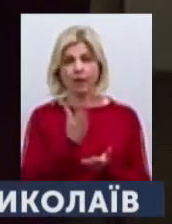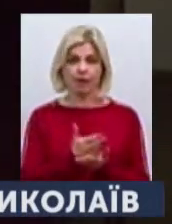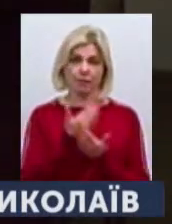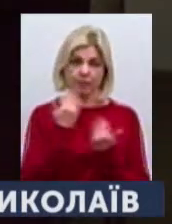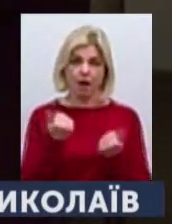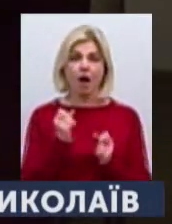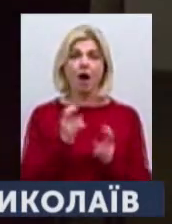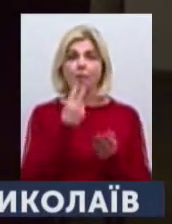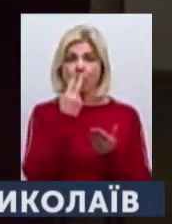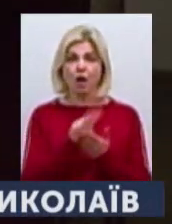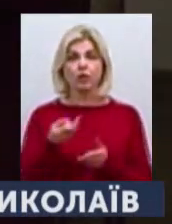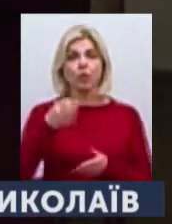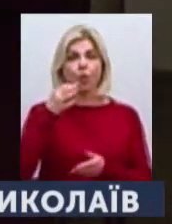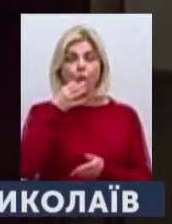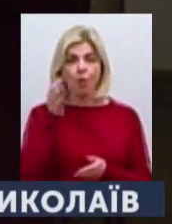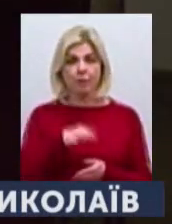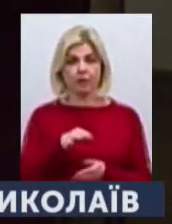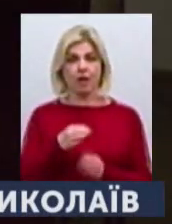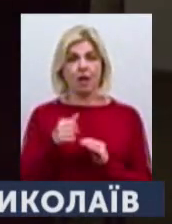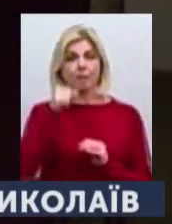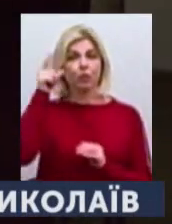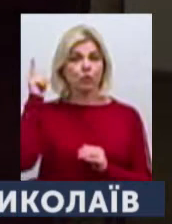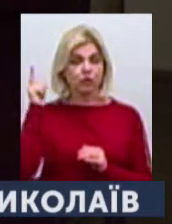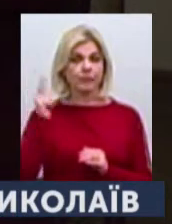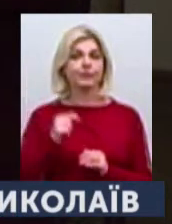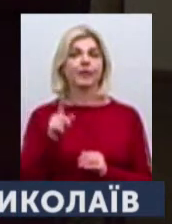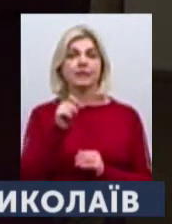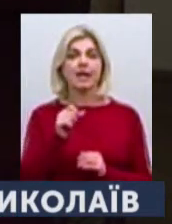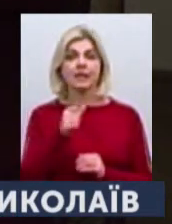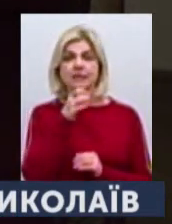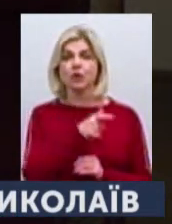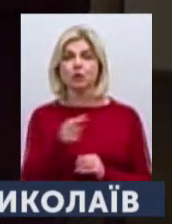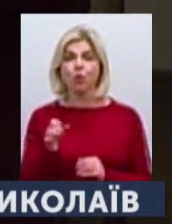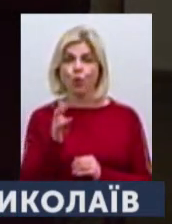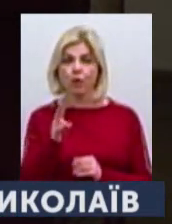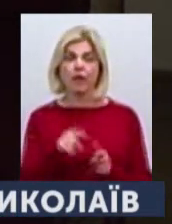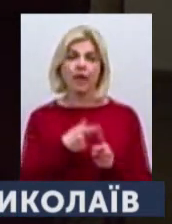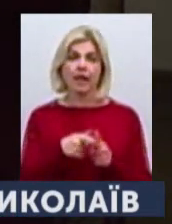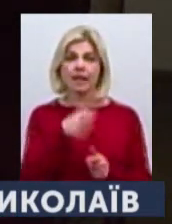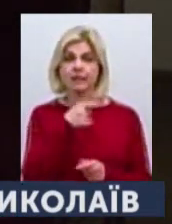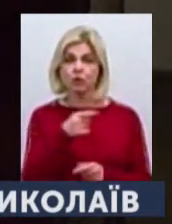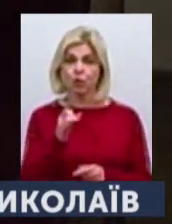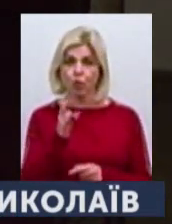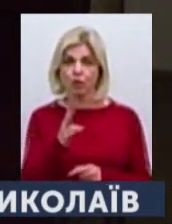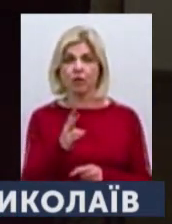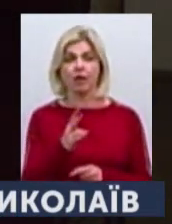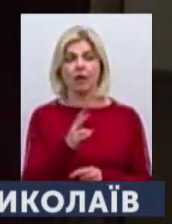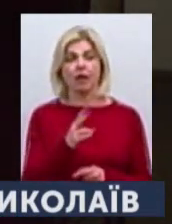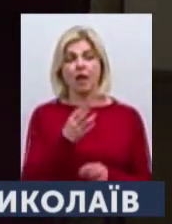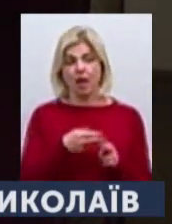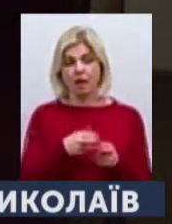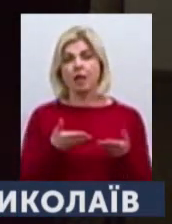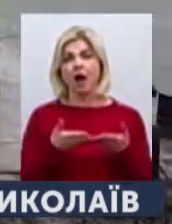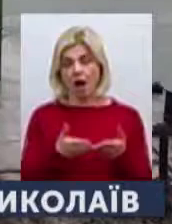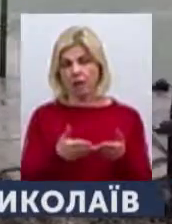Як показує досвід минулих років, за сезоном чи в сезон цей катер дуже має